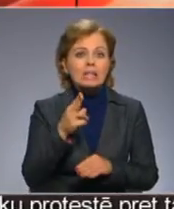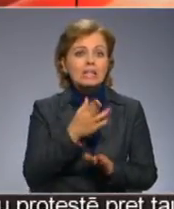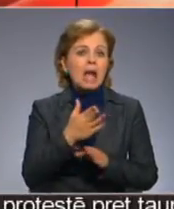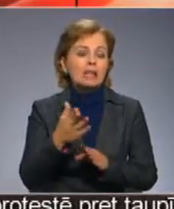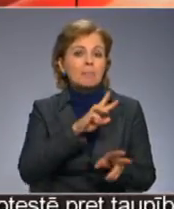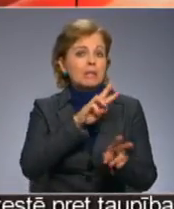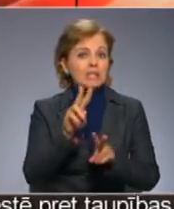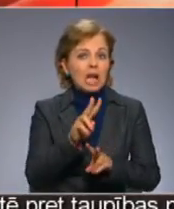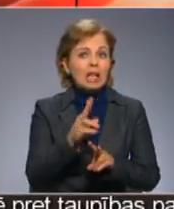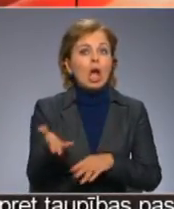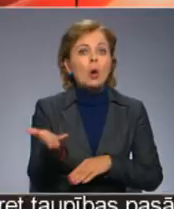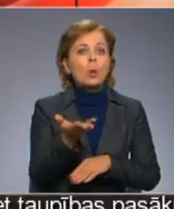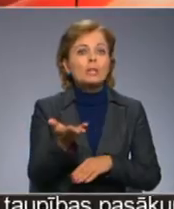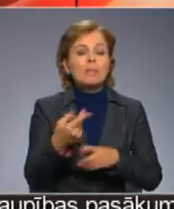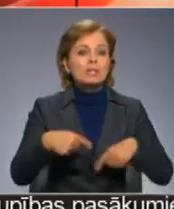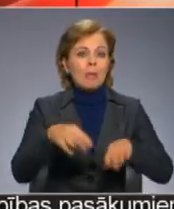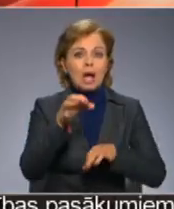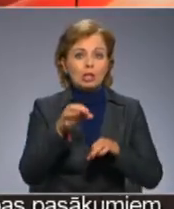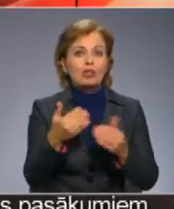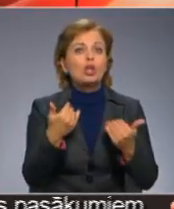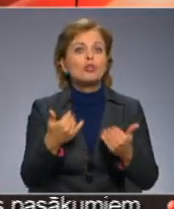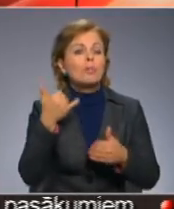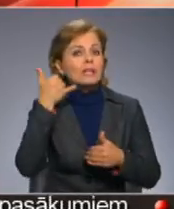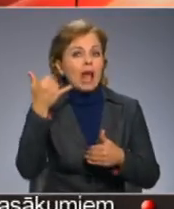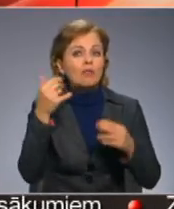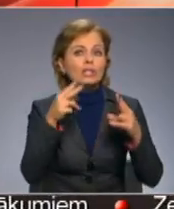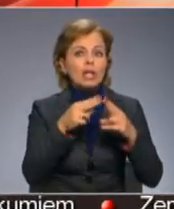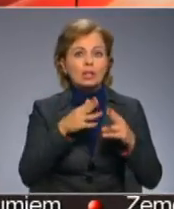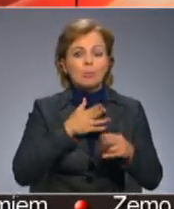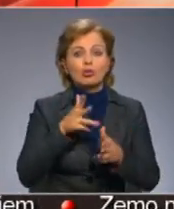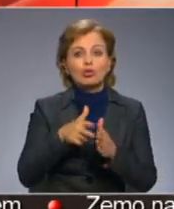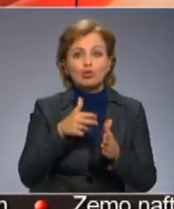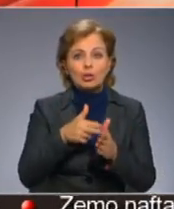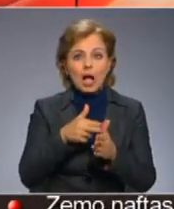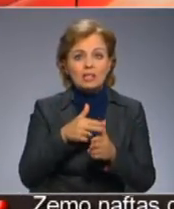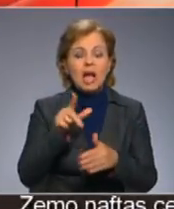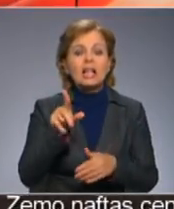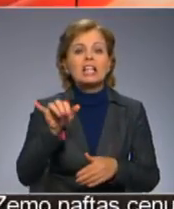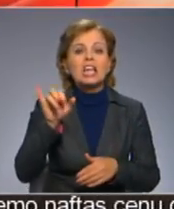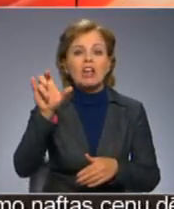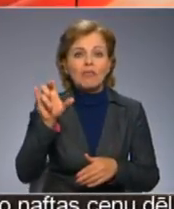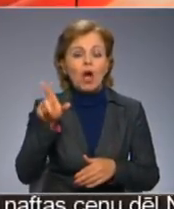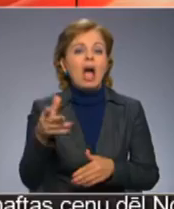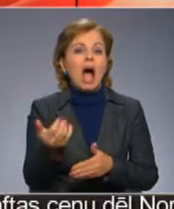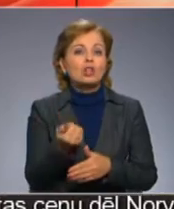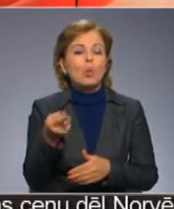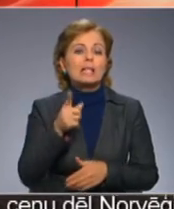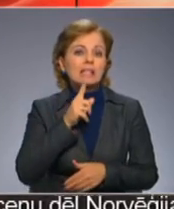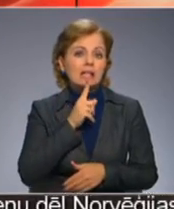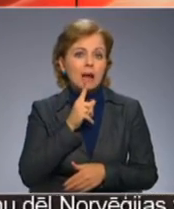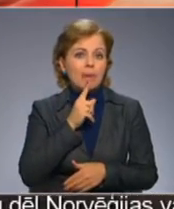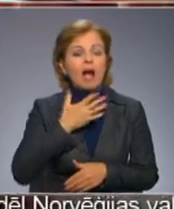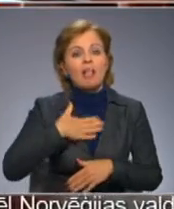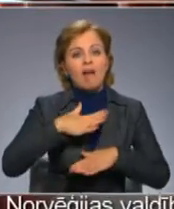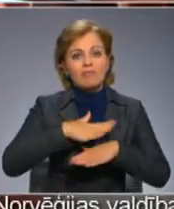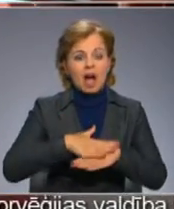Un šobrīd pa telefonu sazināmies ar mūsu žurnālistu Līvu Raufvargeri, kurā atrodas Liepājā. Līva, labvakar! Labvakar, Sandra! Labvakar,